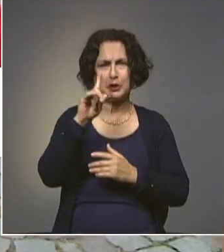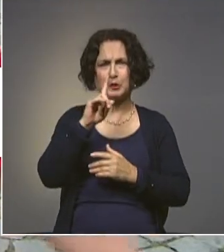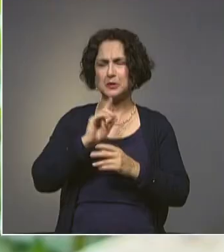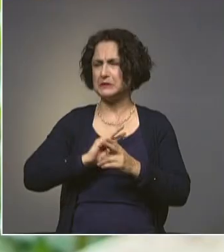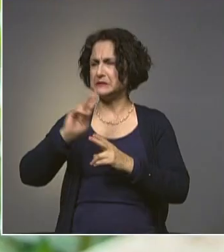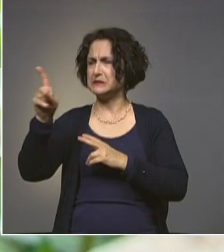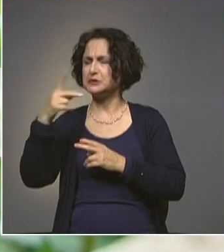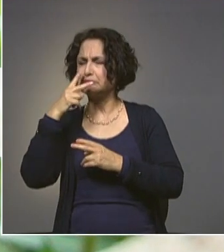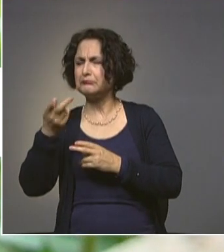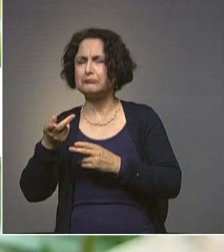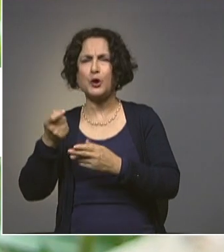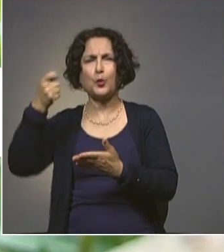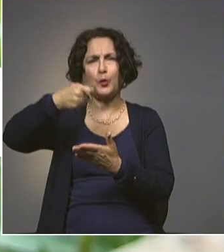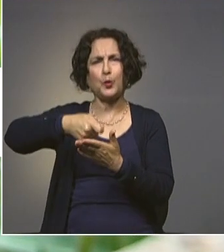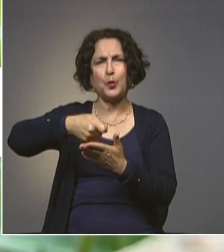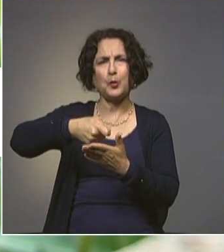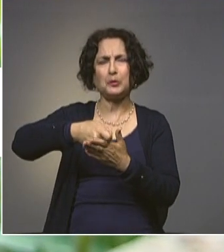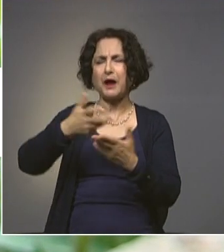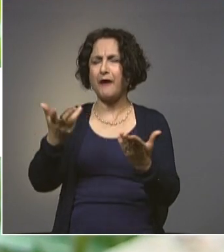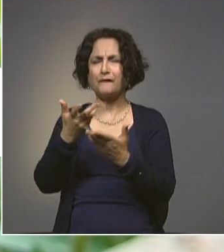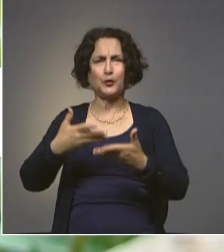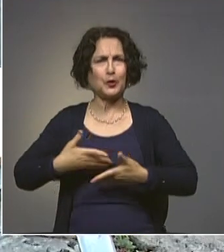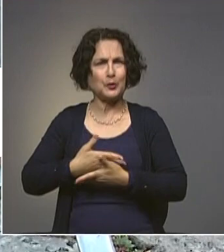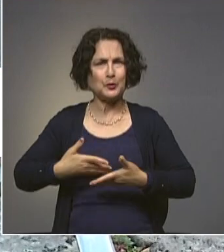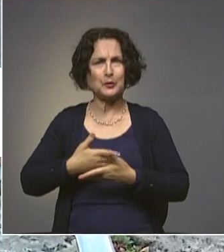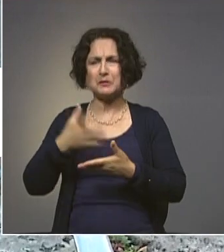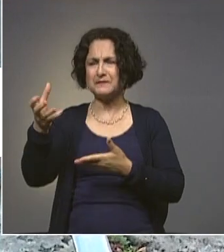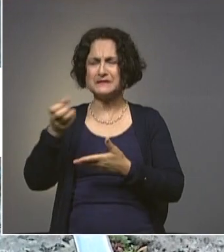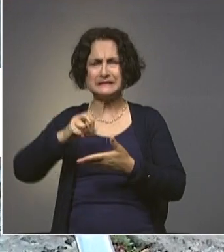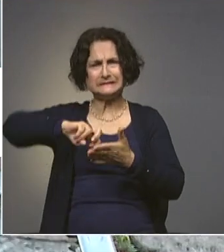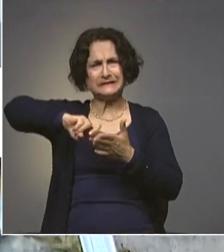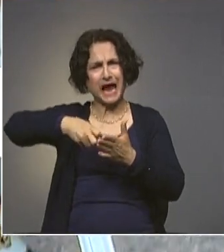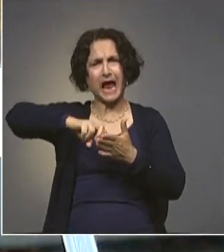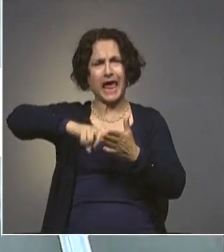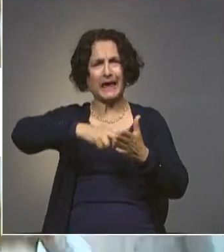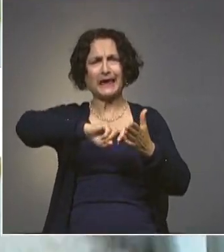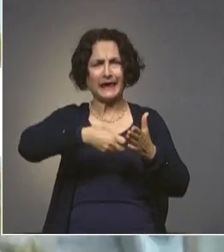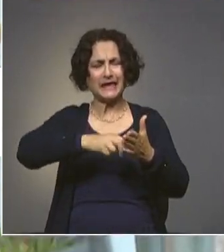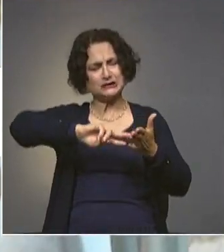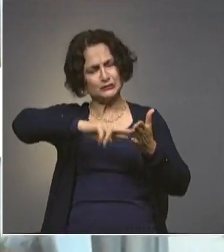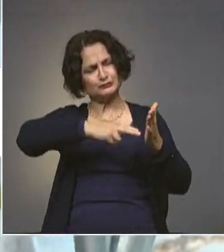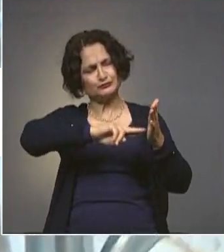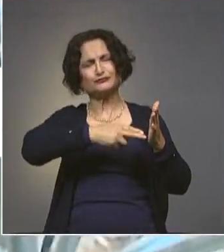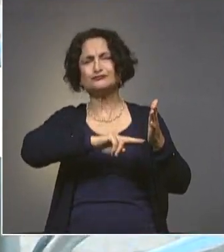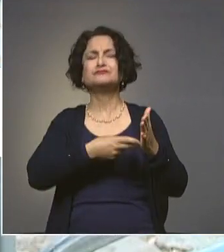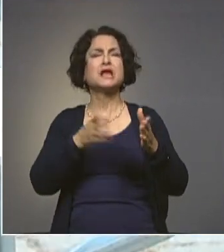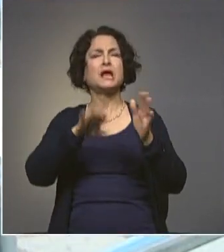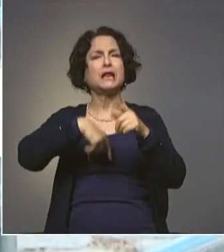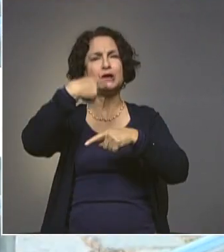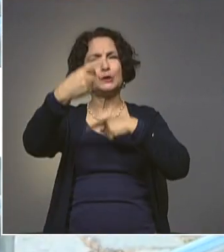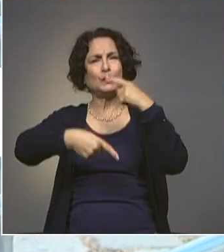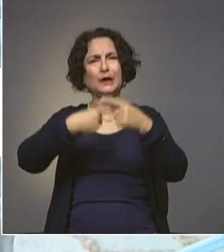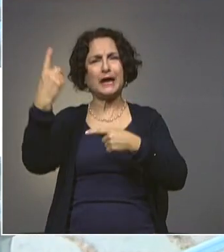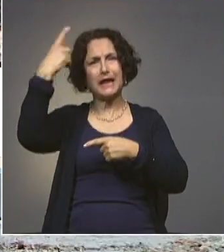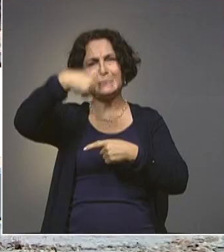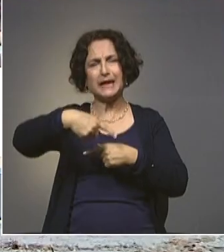от среща. 5 минути с пазаруването, разбира се. Взе 3 гайки и ги зави на ръка, след което обеща, че на другия ден ще мине с ключ,